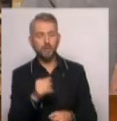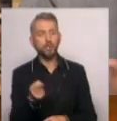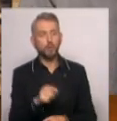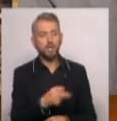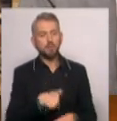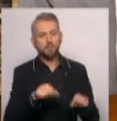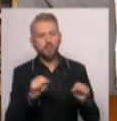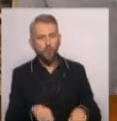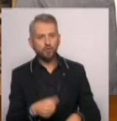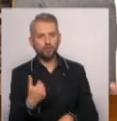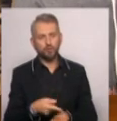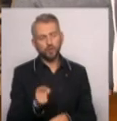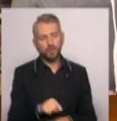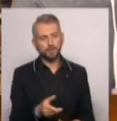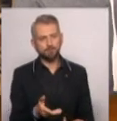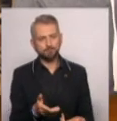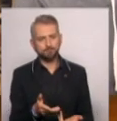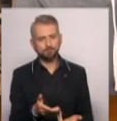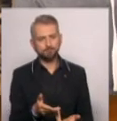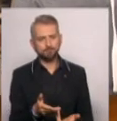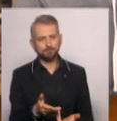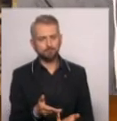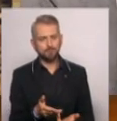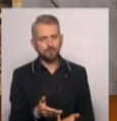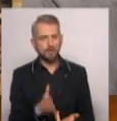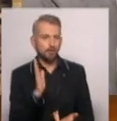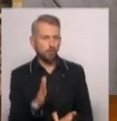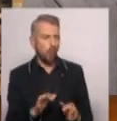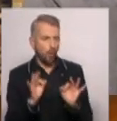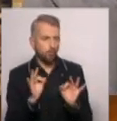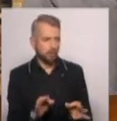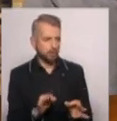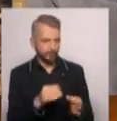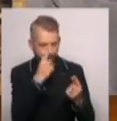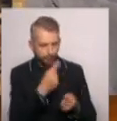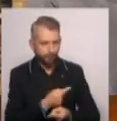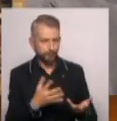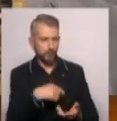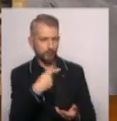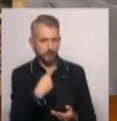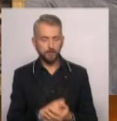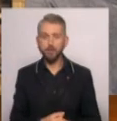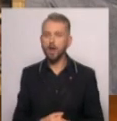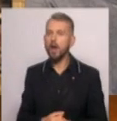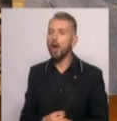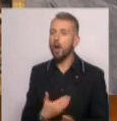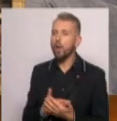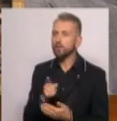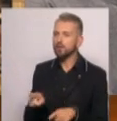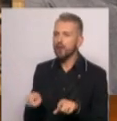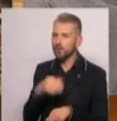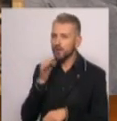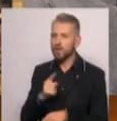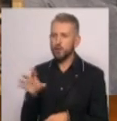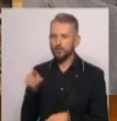можемо вже тоді, ну, виносити об'єктивніше публічно про це. Говорити. Пане Сергію, от ви також зазначили, що в